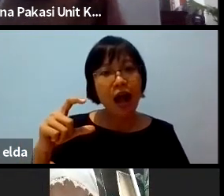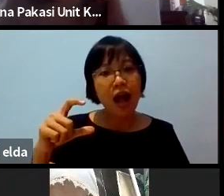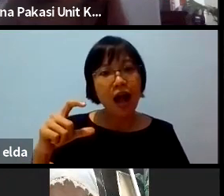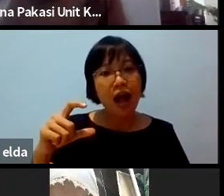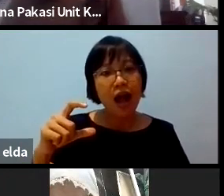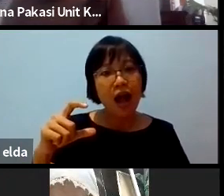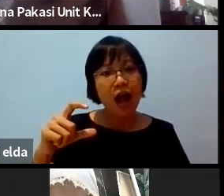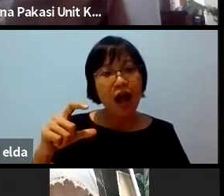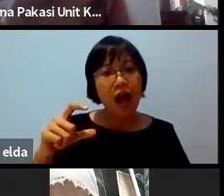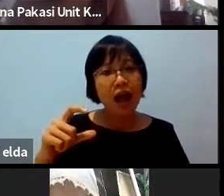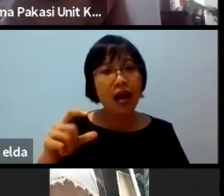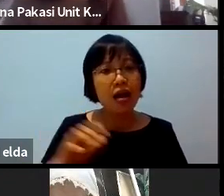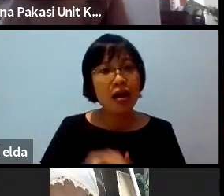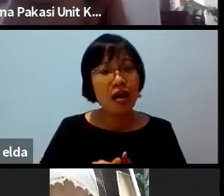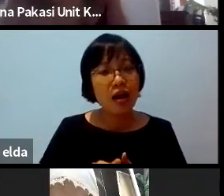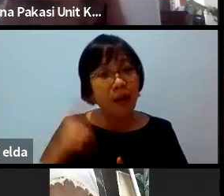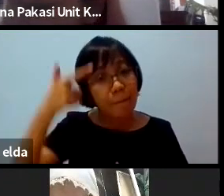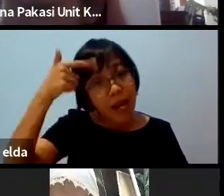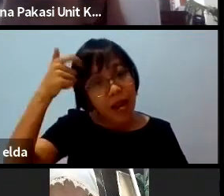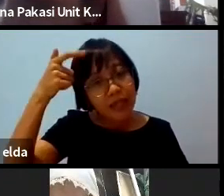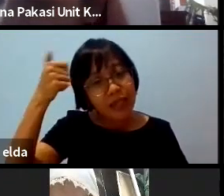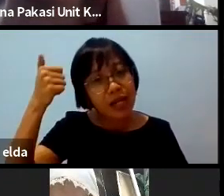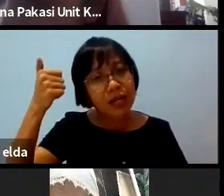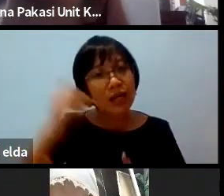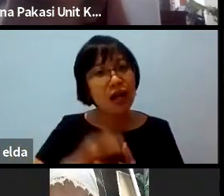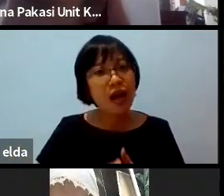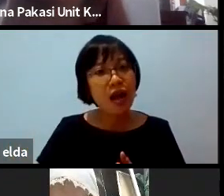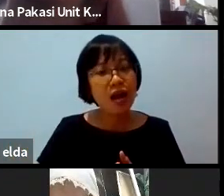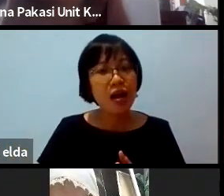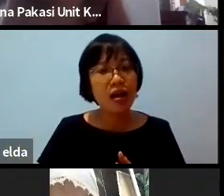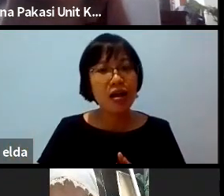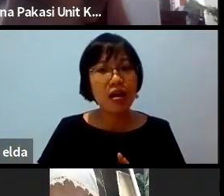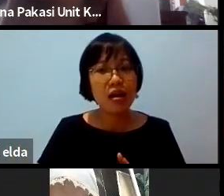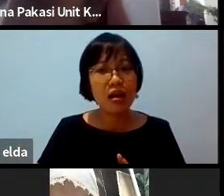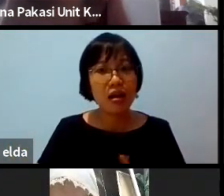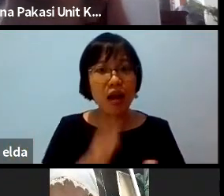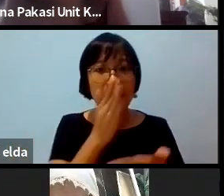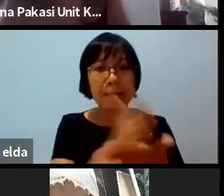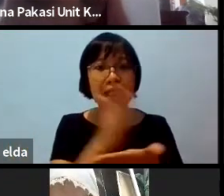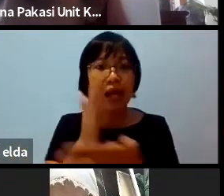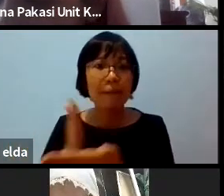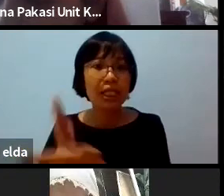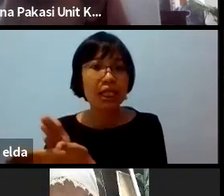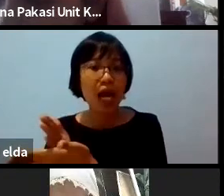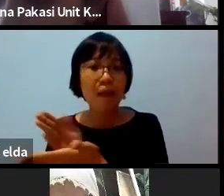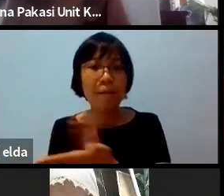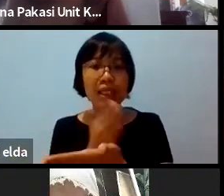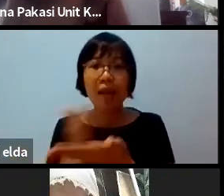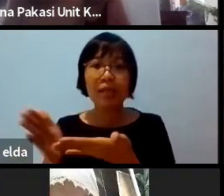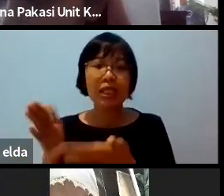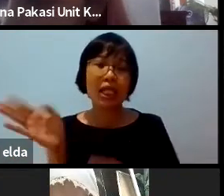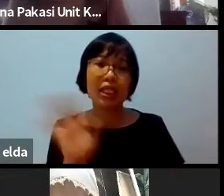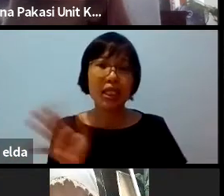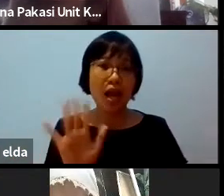tidak berpikir dalam sekat-sekat disiplin dan sekat-sekat pekerjaan, lintas